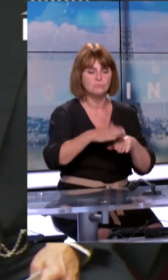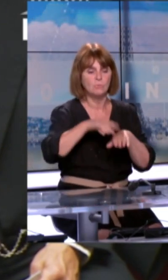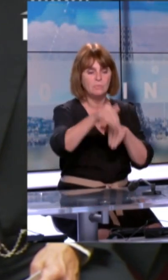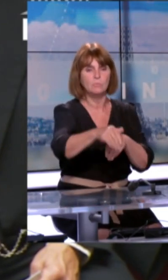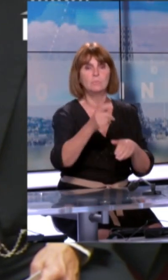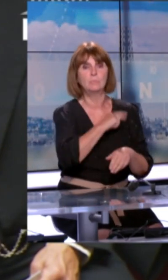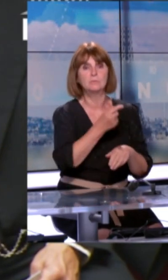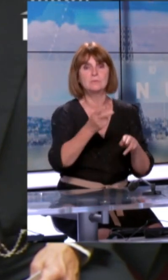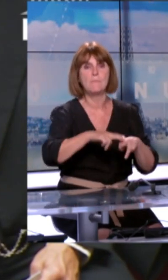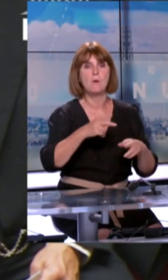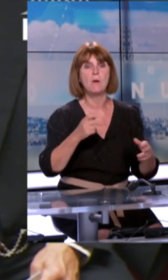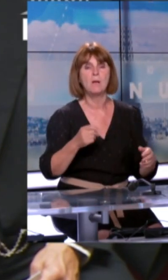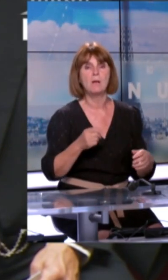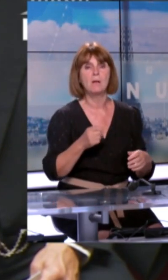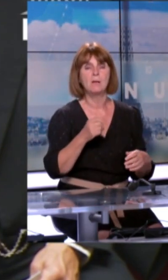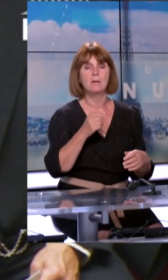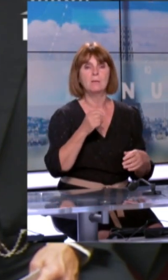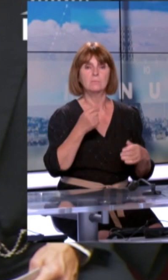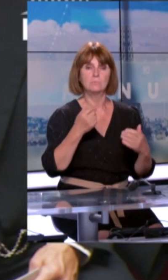voudrais ici, depuis 3 ans,